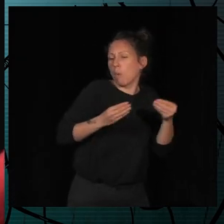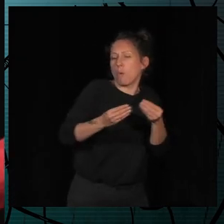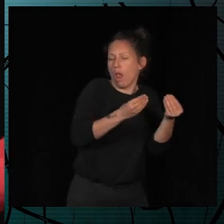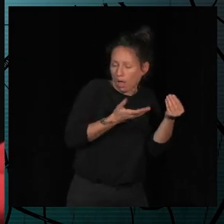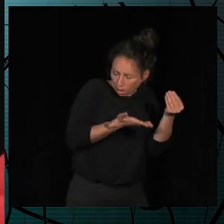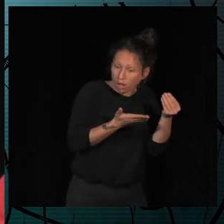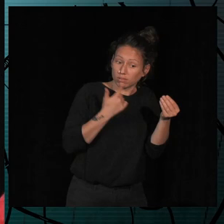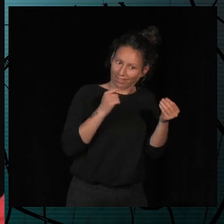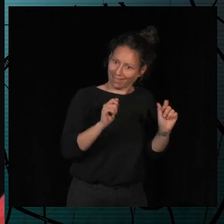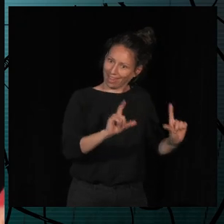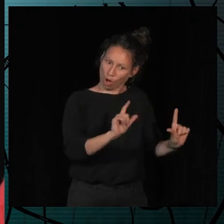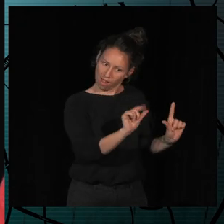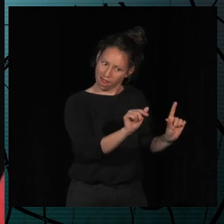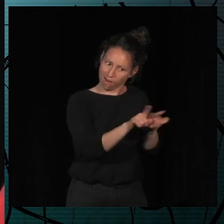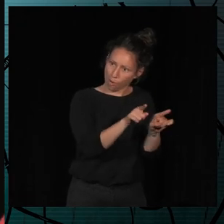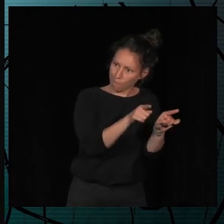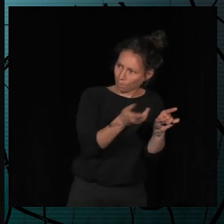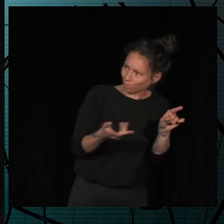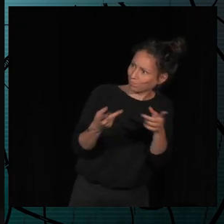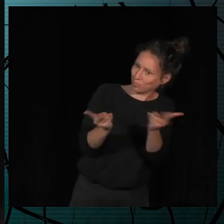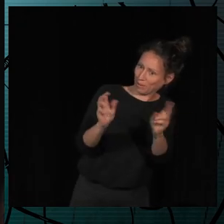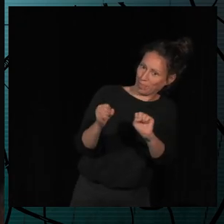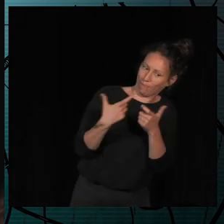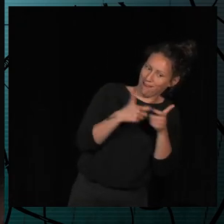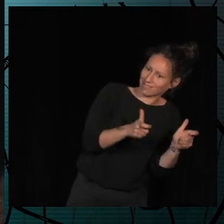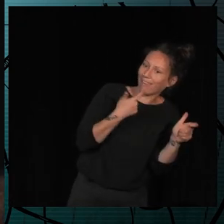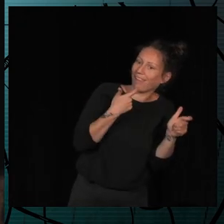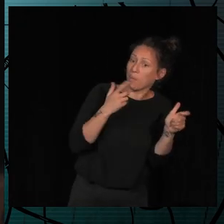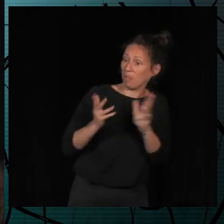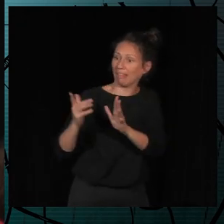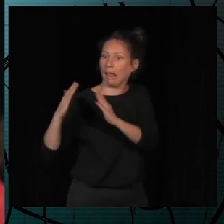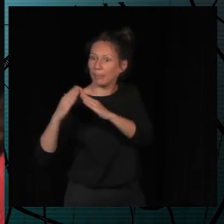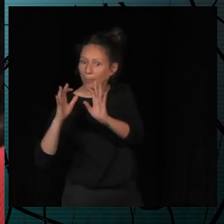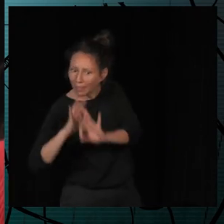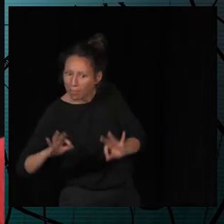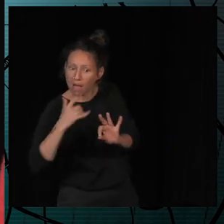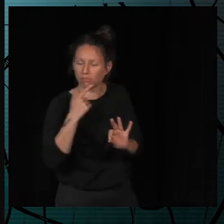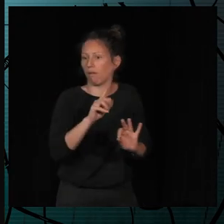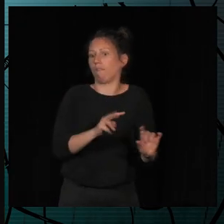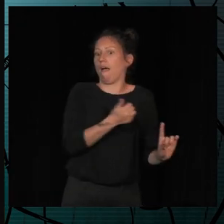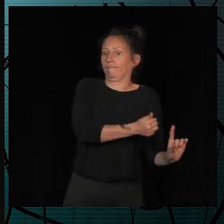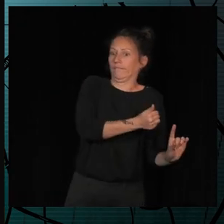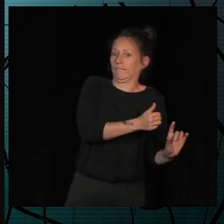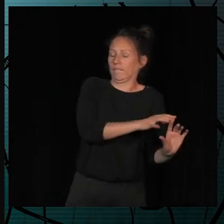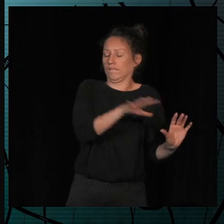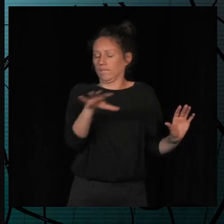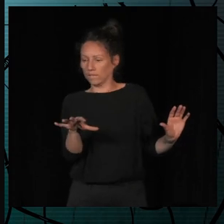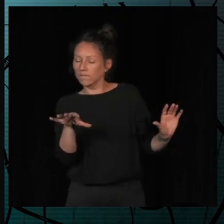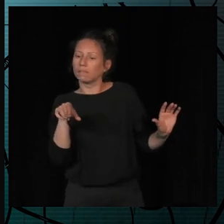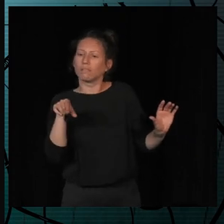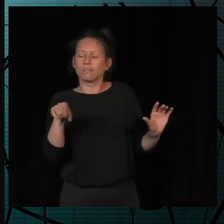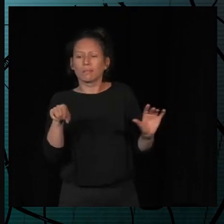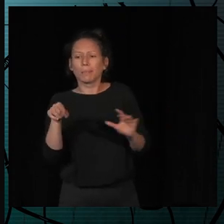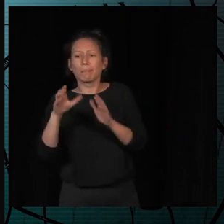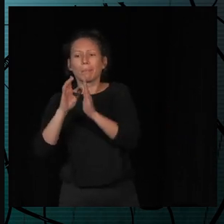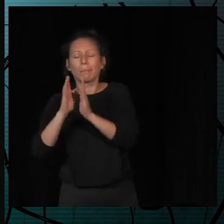qu'on ait ces écrans pour ces publics qui en ont peut-être pas à la maison et donc du coup c'est très très bien et puis par contre la bibliothèque